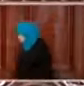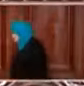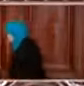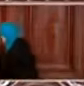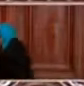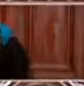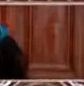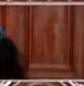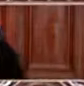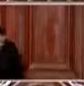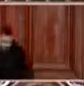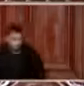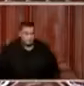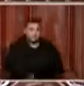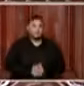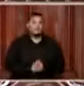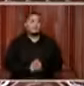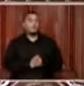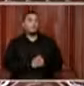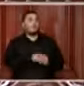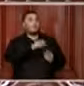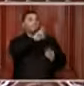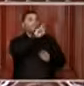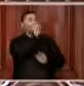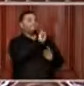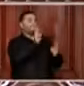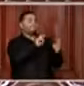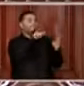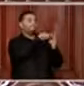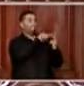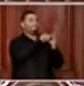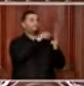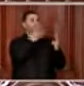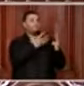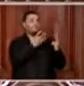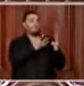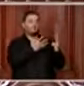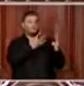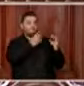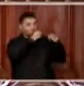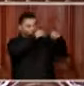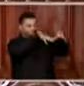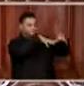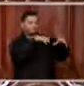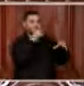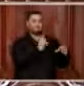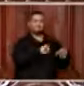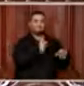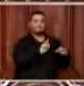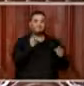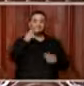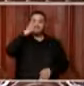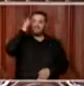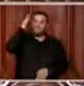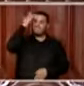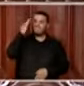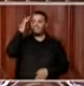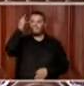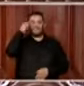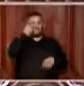والحق الفلسطيني لن يسقط كما يتوهم